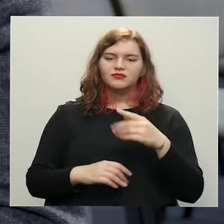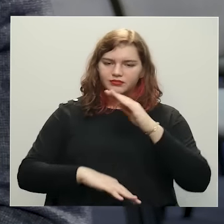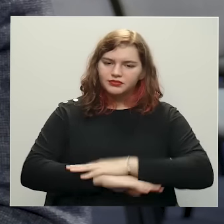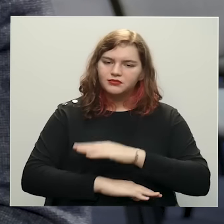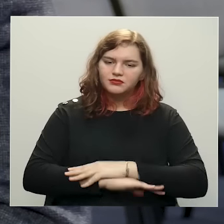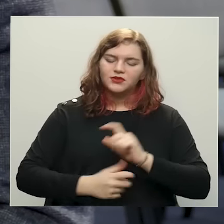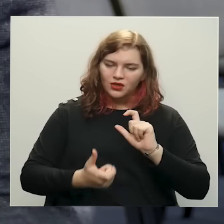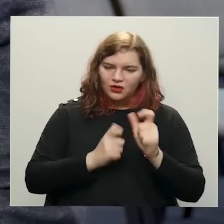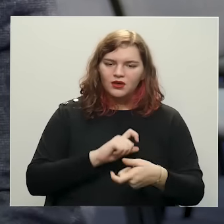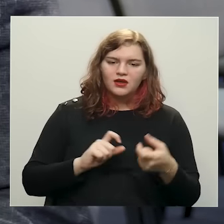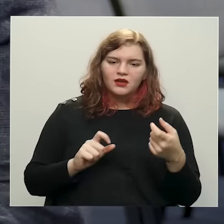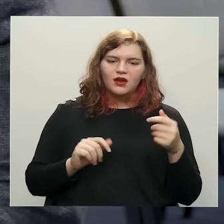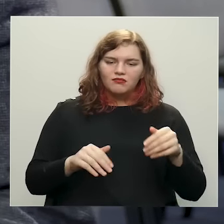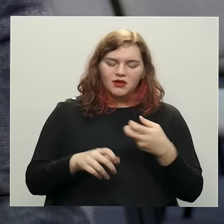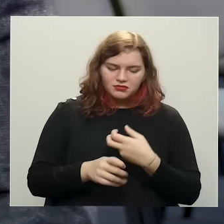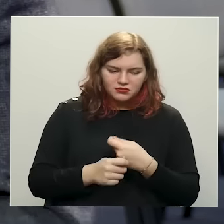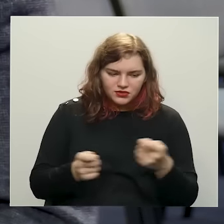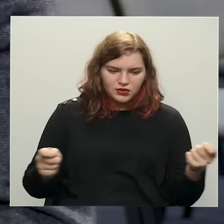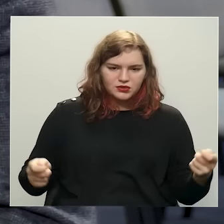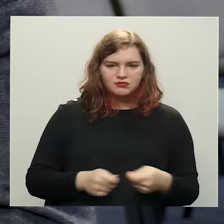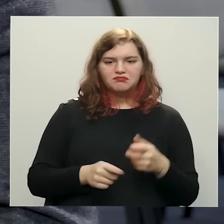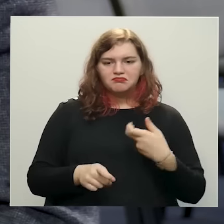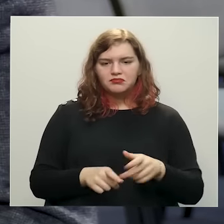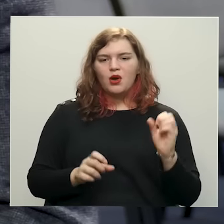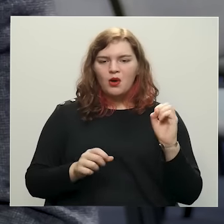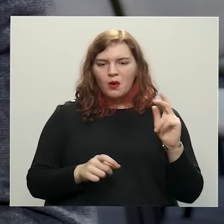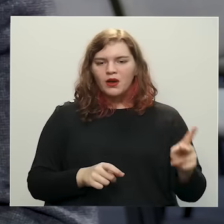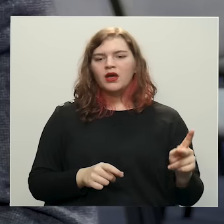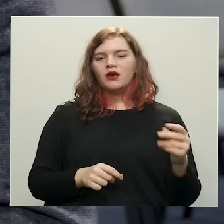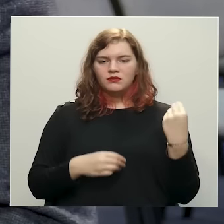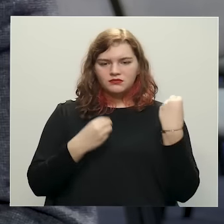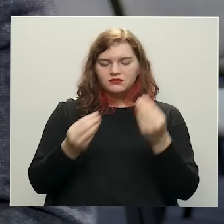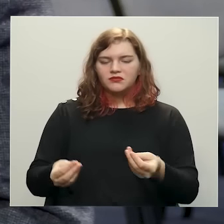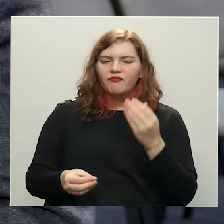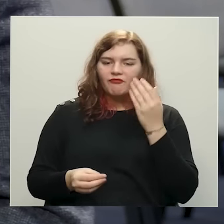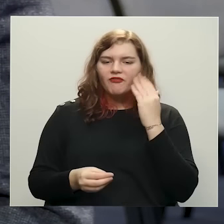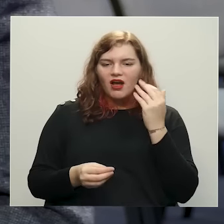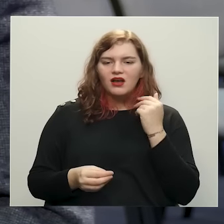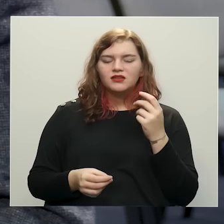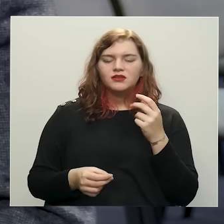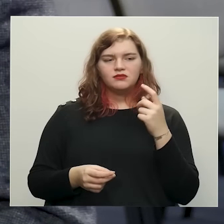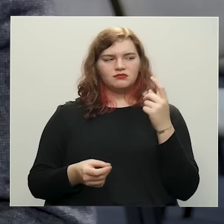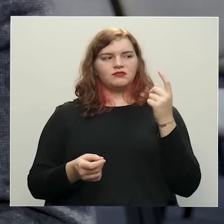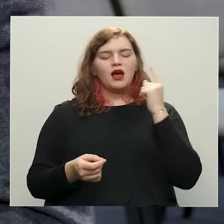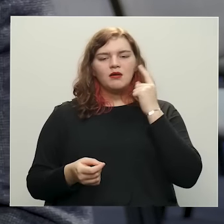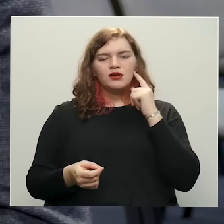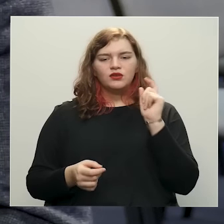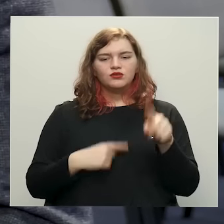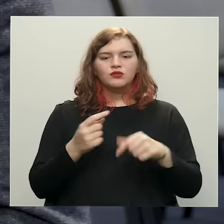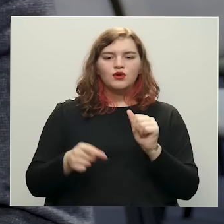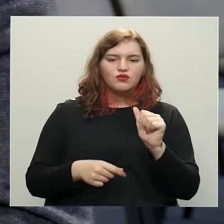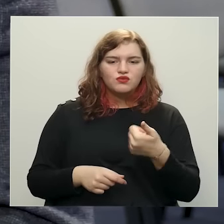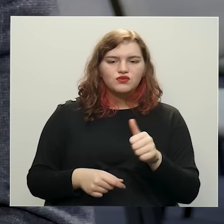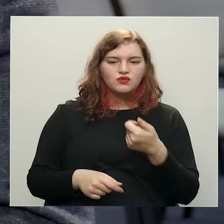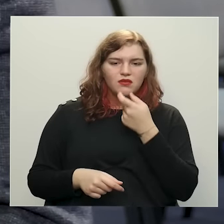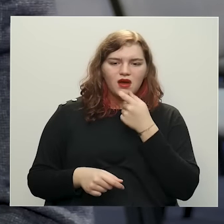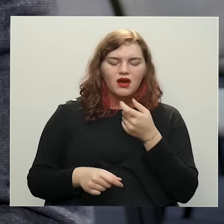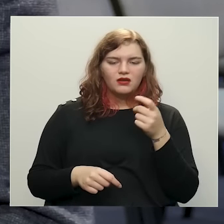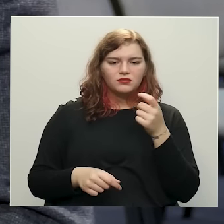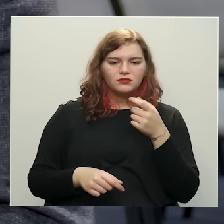acum toate sunt, merg ok. Ne trezim că soția mea, după 11 ani diferență